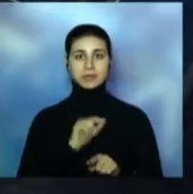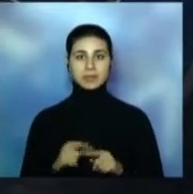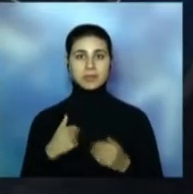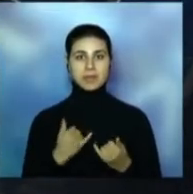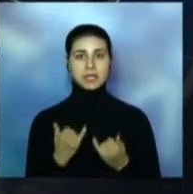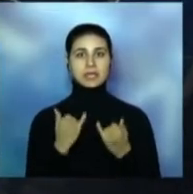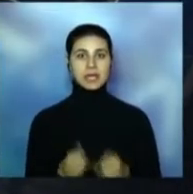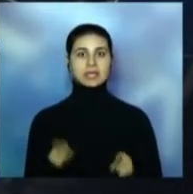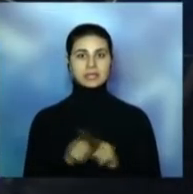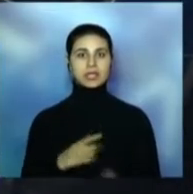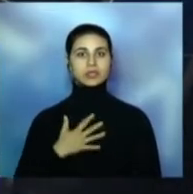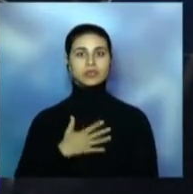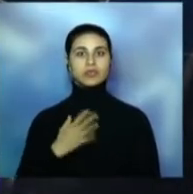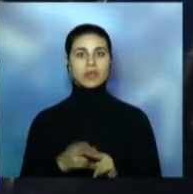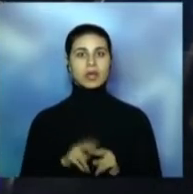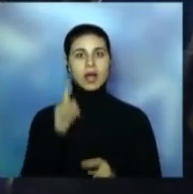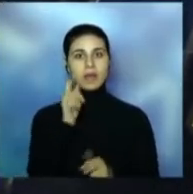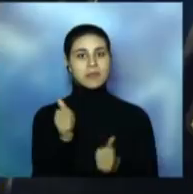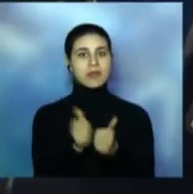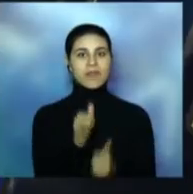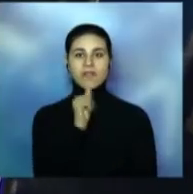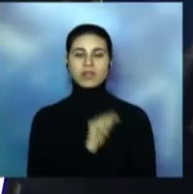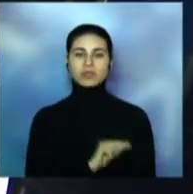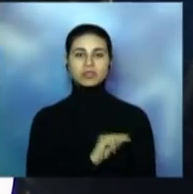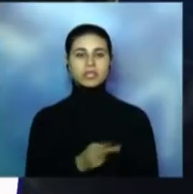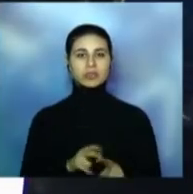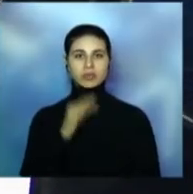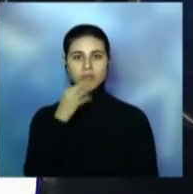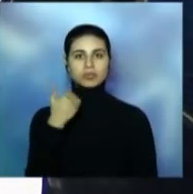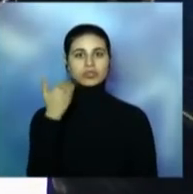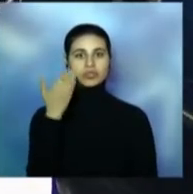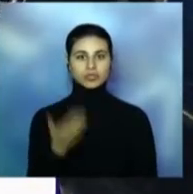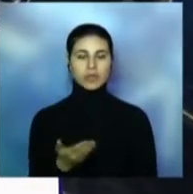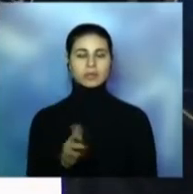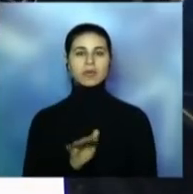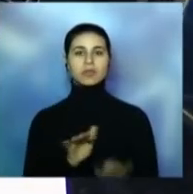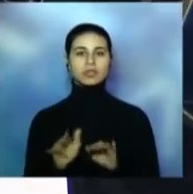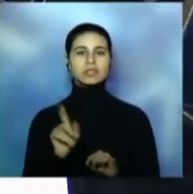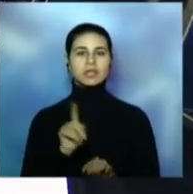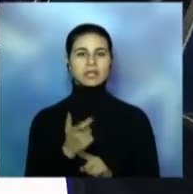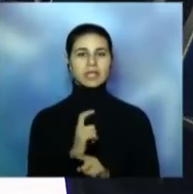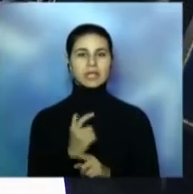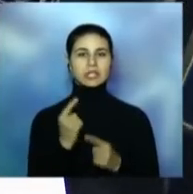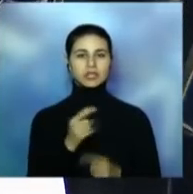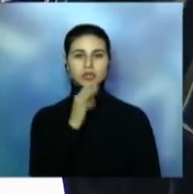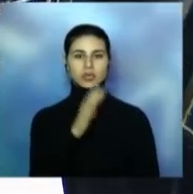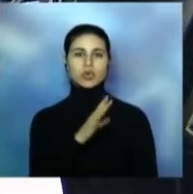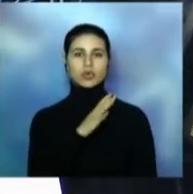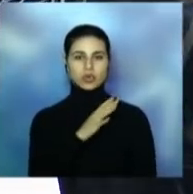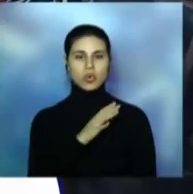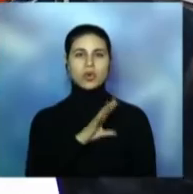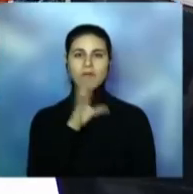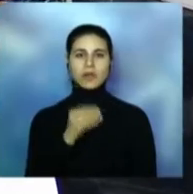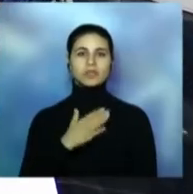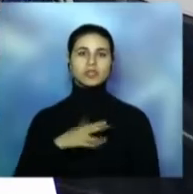დღესაც ვწუხარ, რომ ამ კაცის გვერდით ვერ ვიმუშავე, იმიტომ რომ შემდეგ პროცედურებმა ძალიან დიდი დრო წაიღო, სანამ ყველაფერი